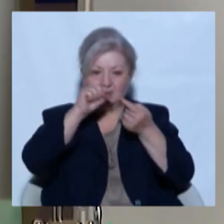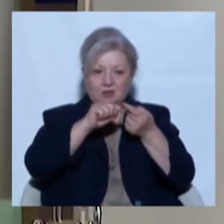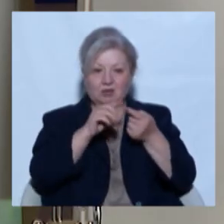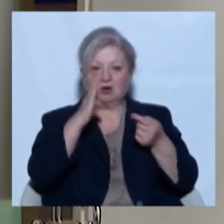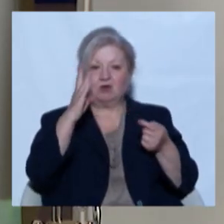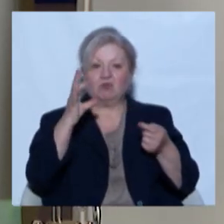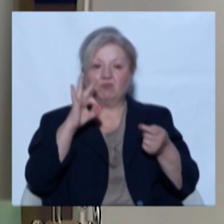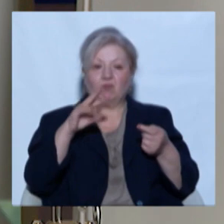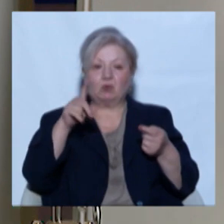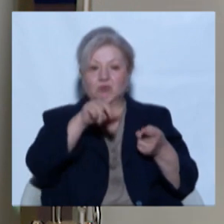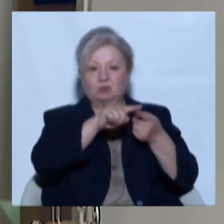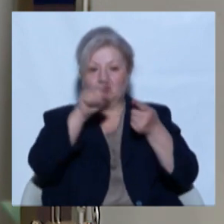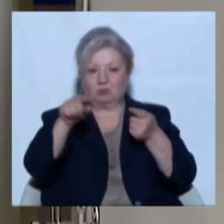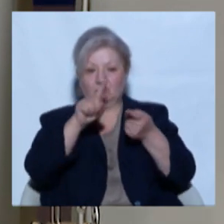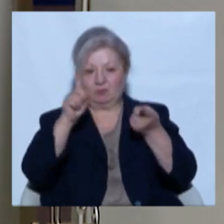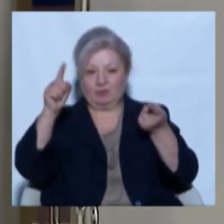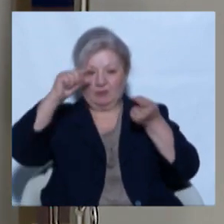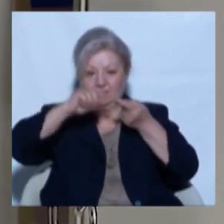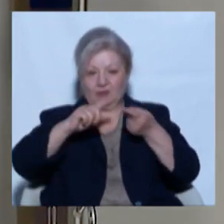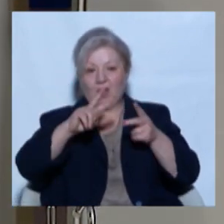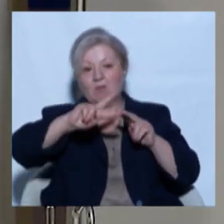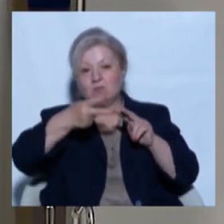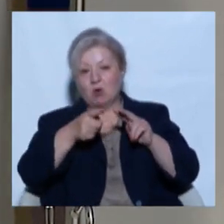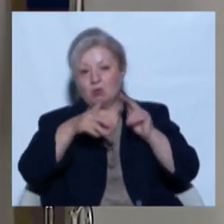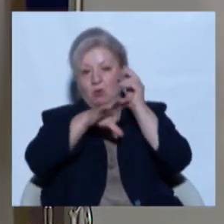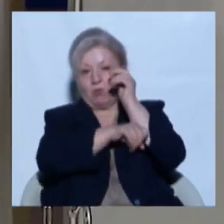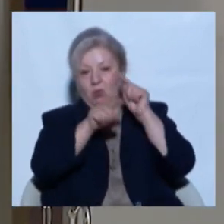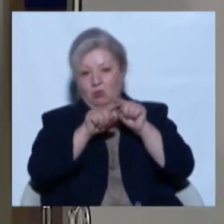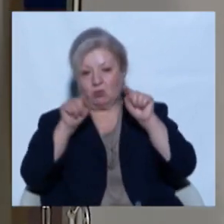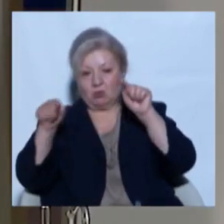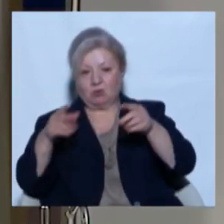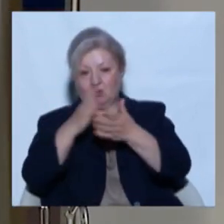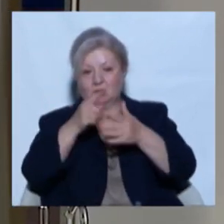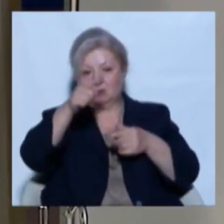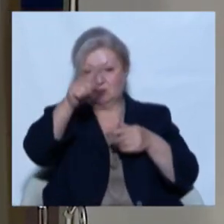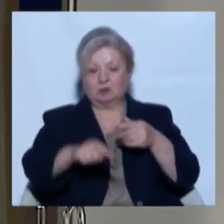ვოლტმეტრის ერთ-ერთი ბოლო. ვოლტმეტრის მეორე ბოლო მიერთებულია აი ამ